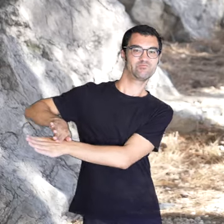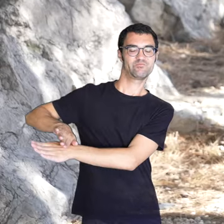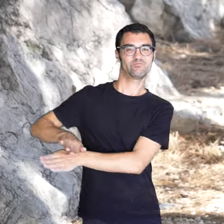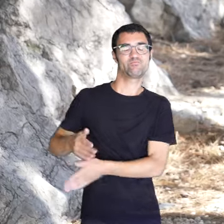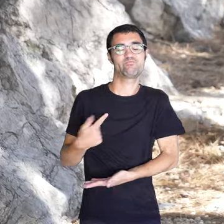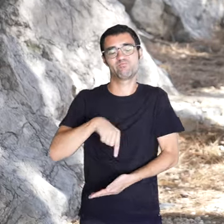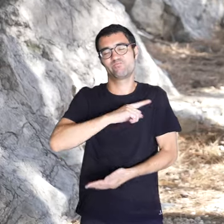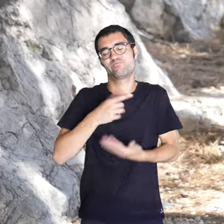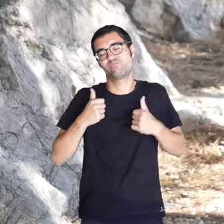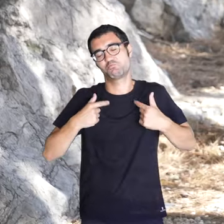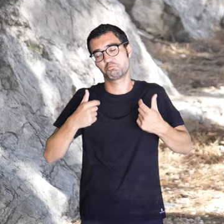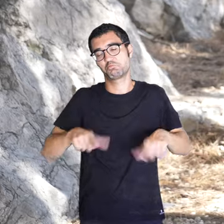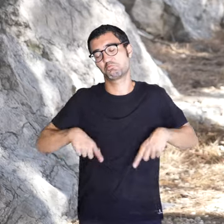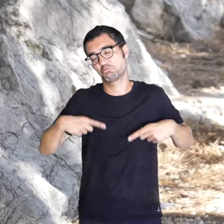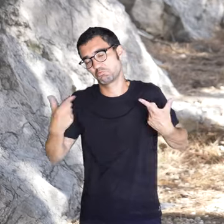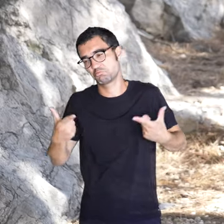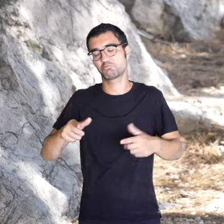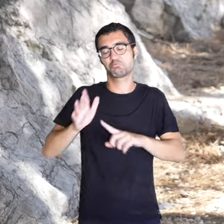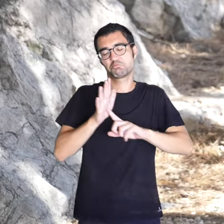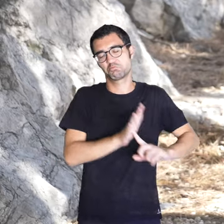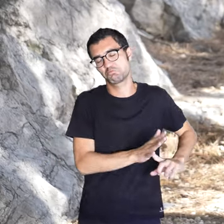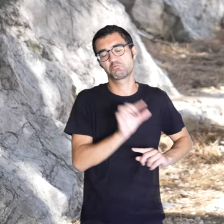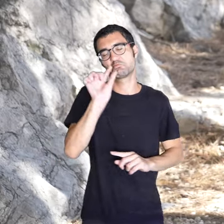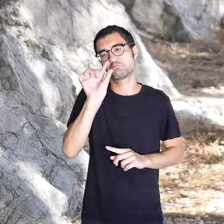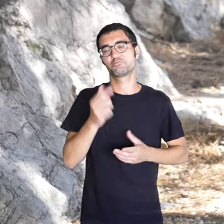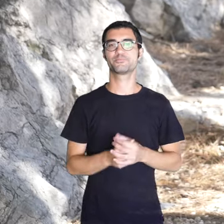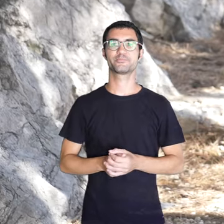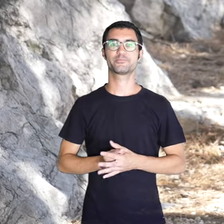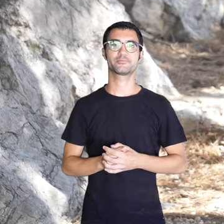però sí que sempre ens hem com a posat a un costat